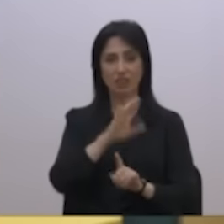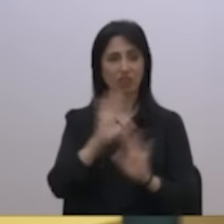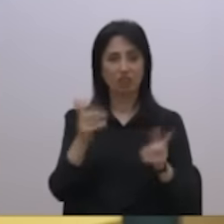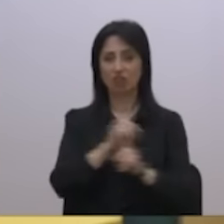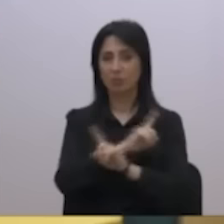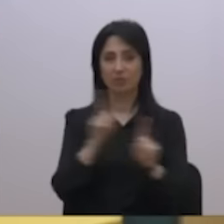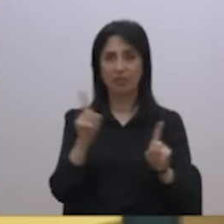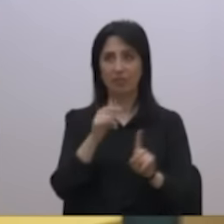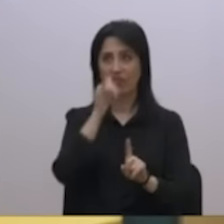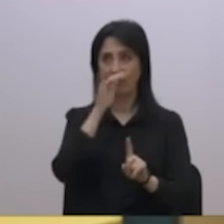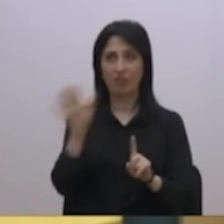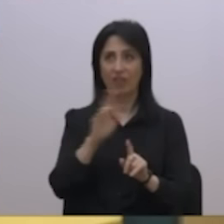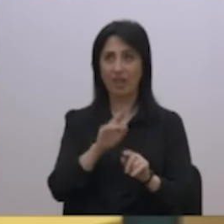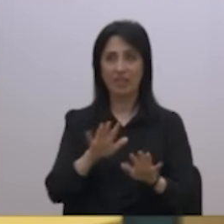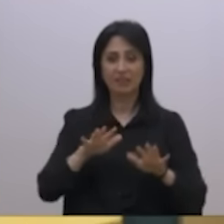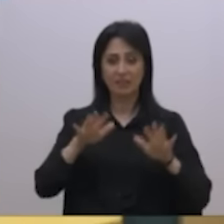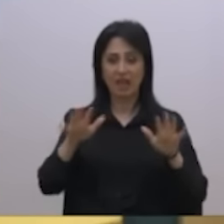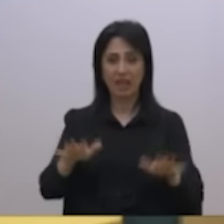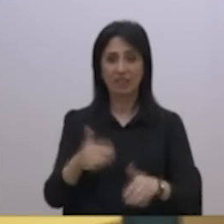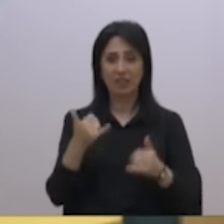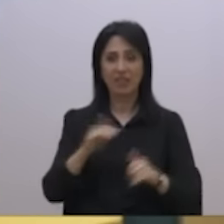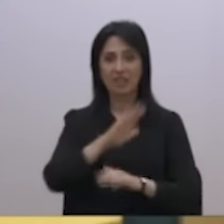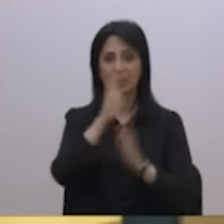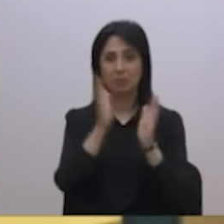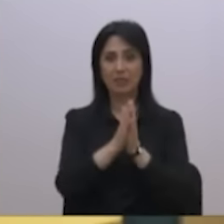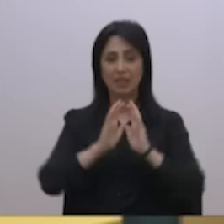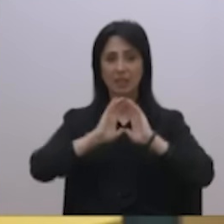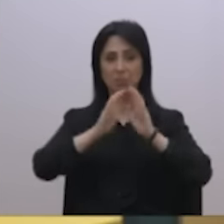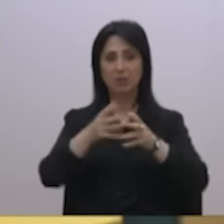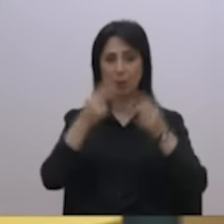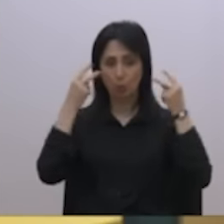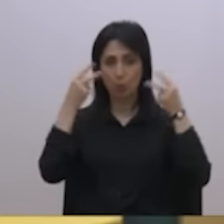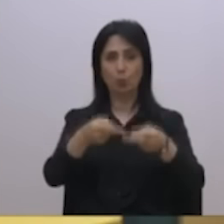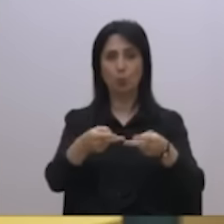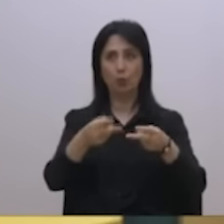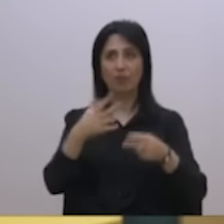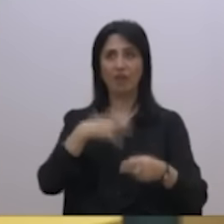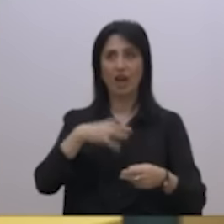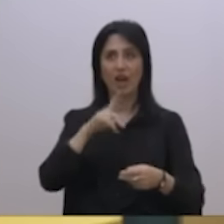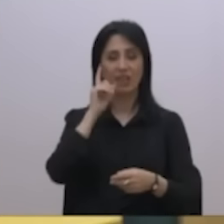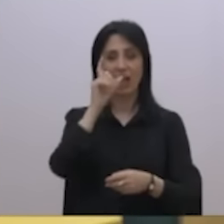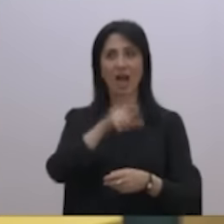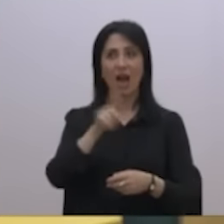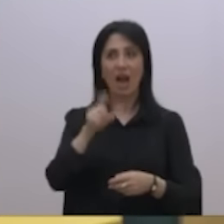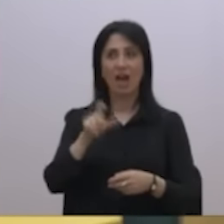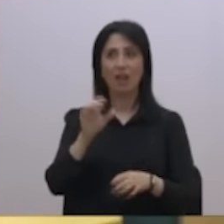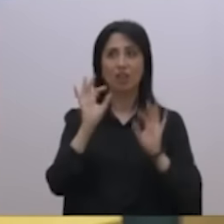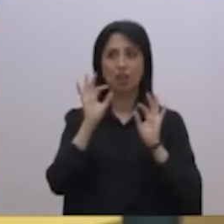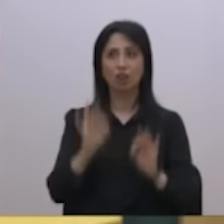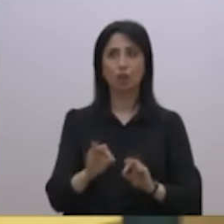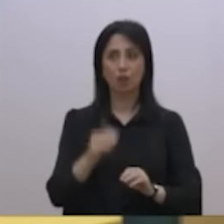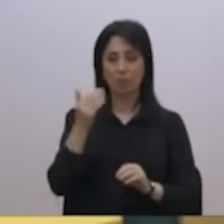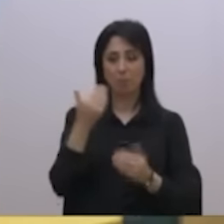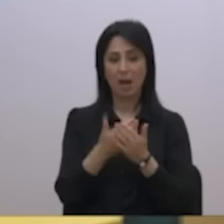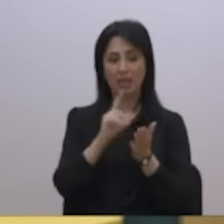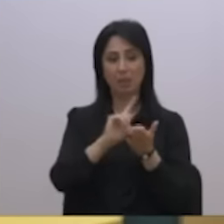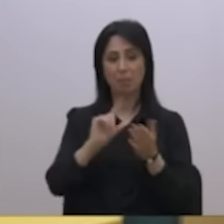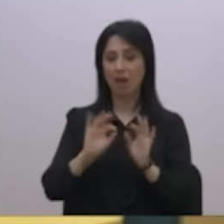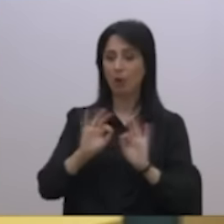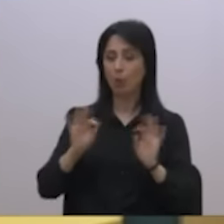შემთხვევაში ვერ წაარჩევთ. დღეს მთელი ცივილიზებული სამყარო უყურებს ქართველ ახალგაზრდებს და სწორედ მათ მაგალითებს